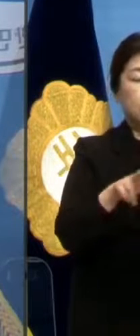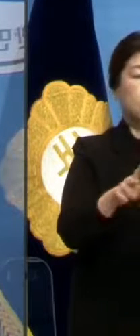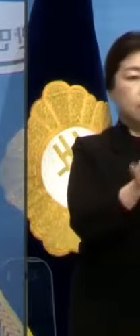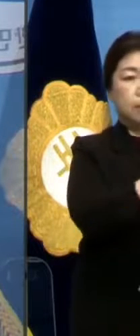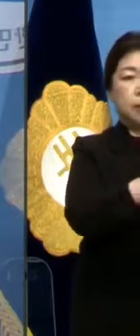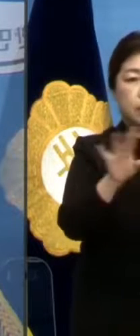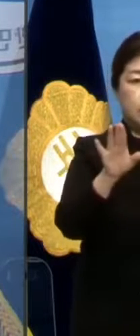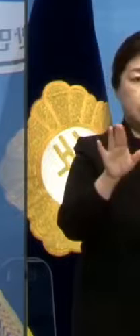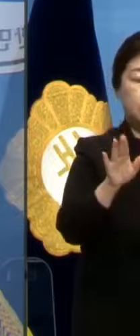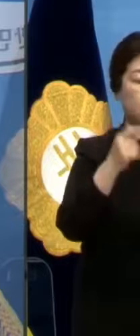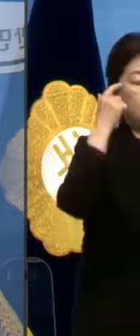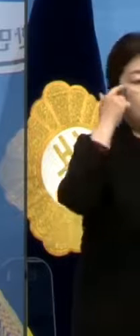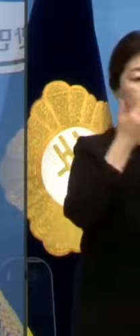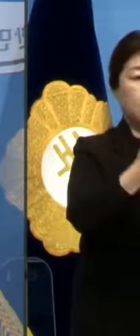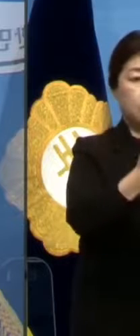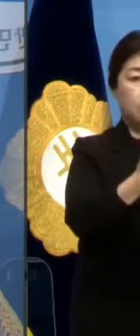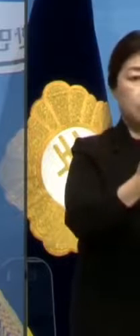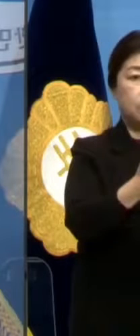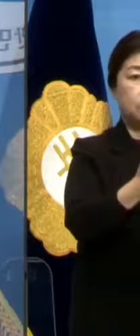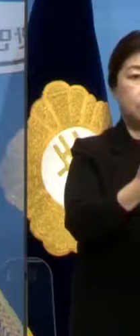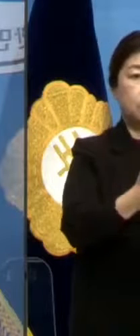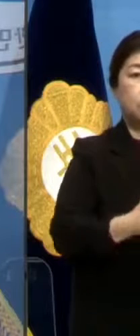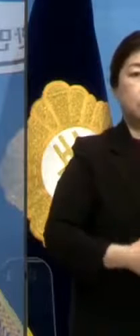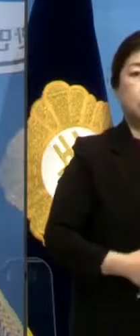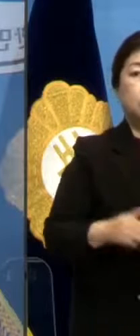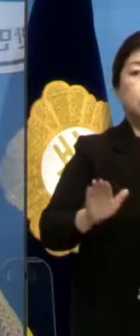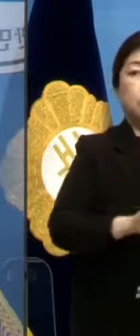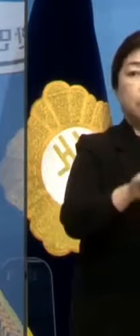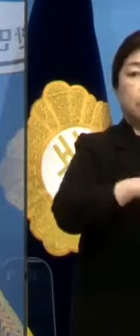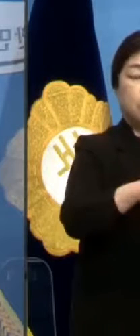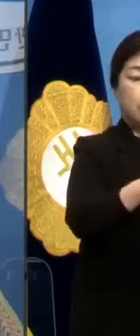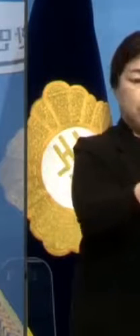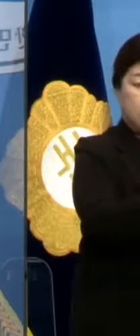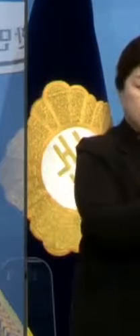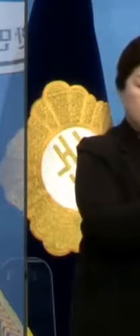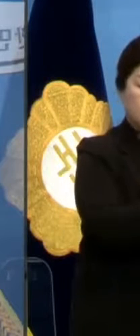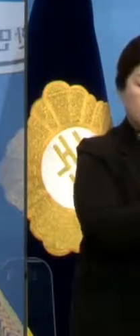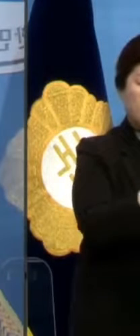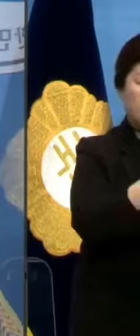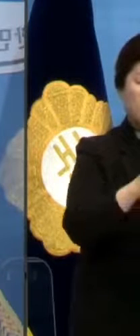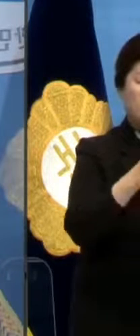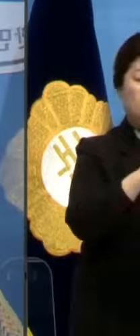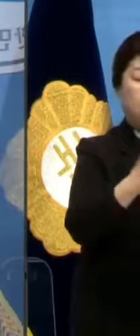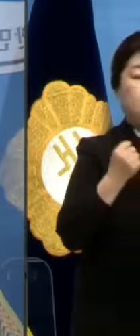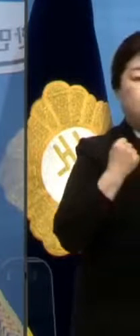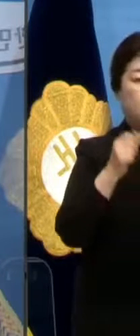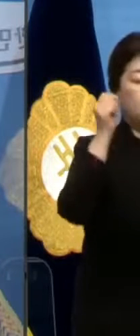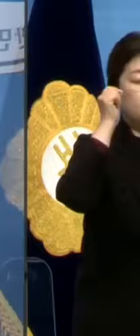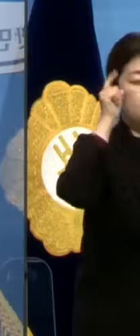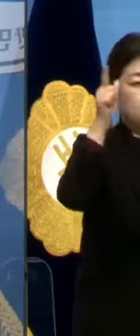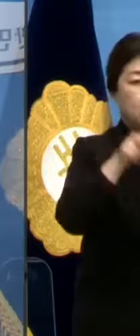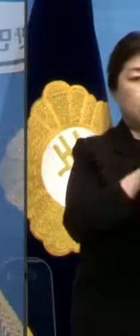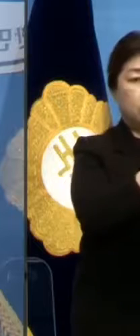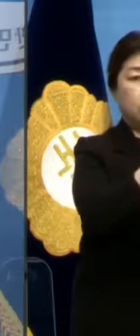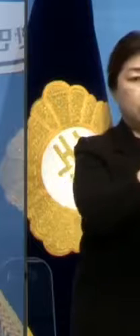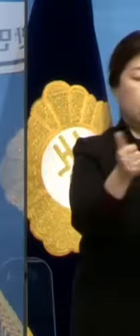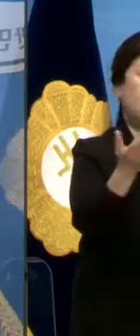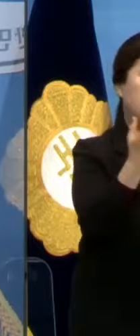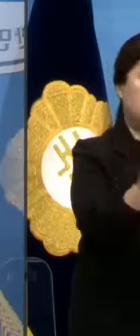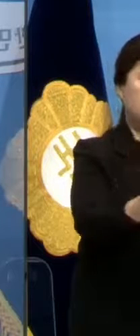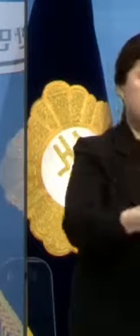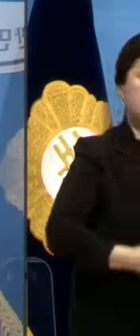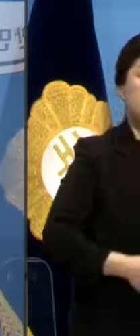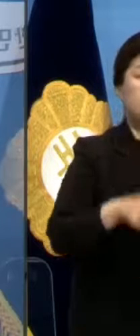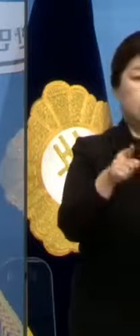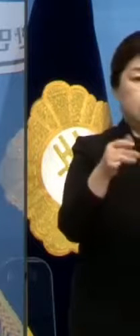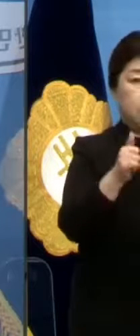단호히 반대합니다. 우리 당에는 훌륭한 후보들이 많이 계십니다. 이들을